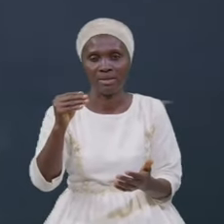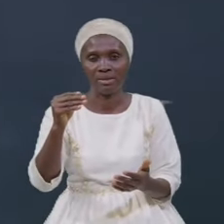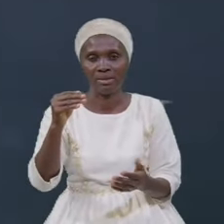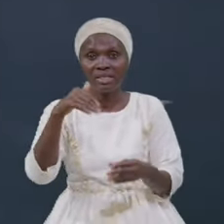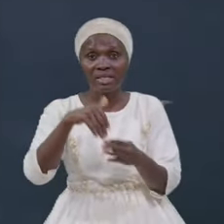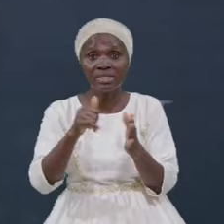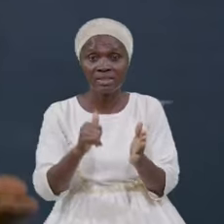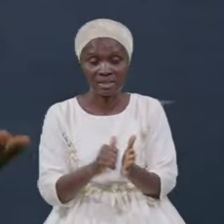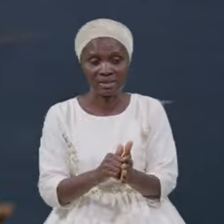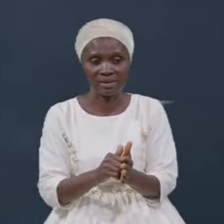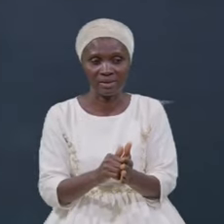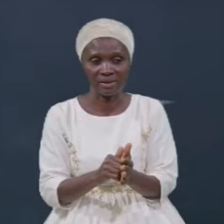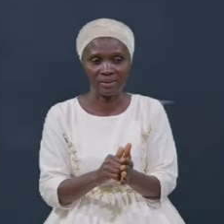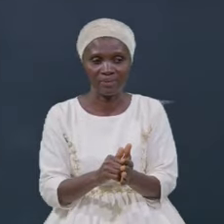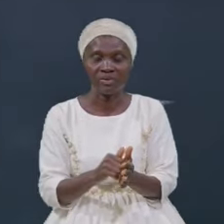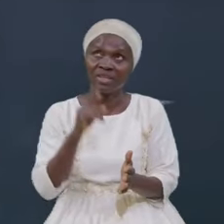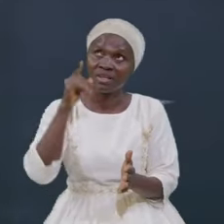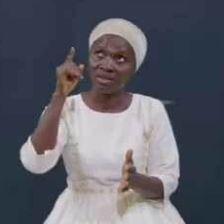morts.